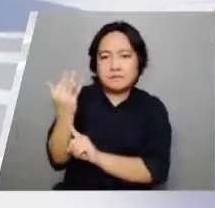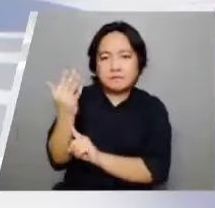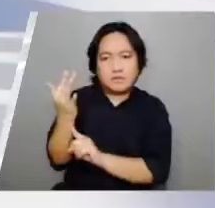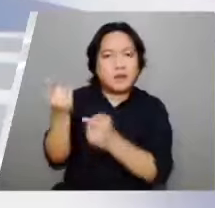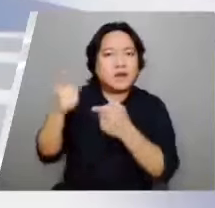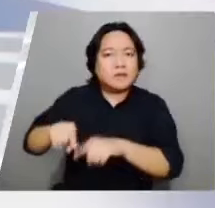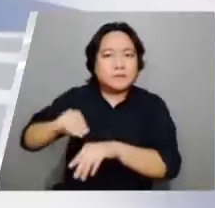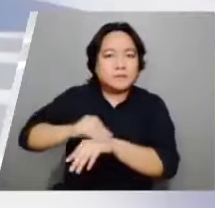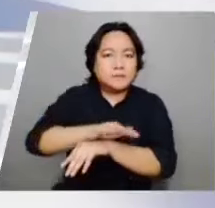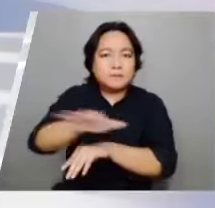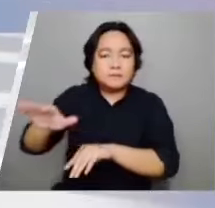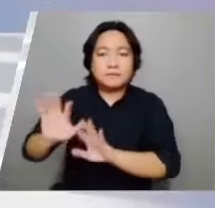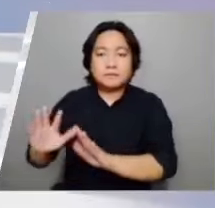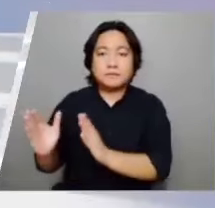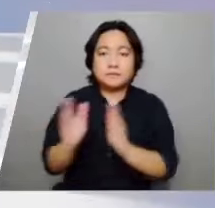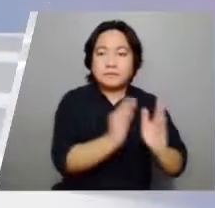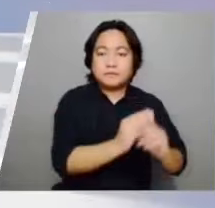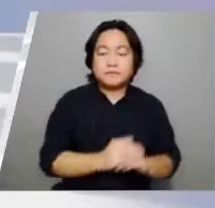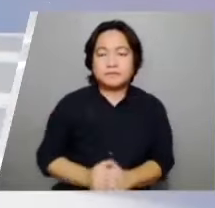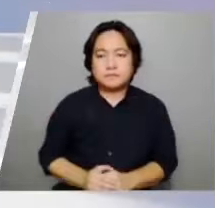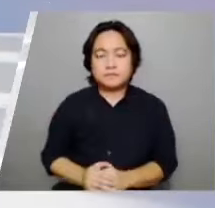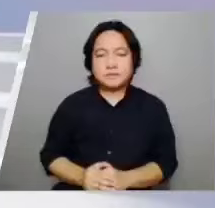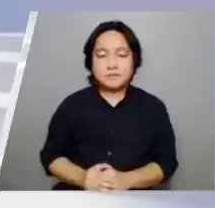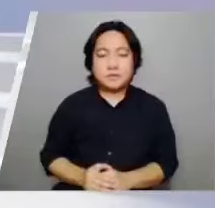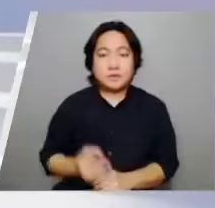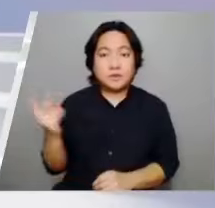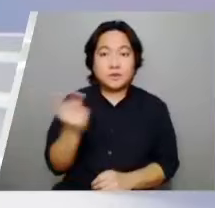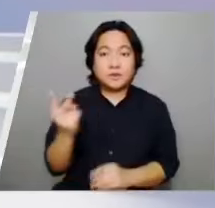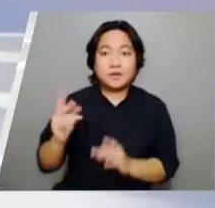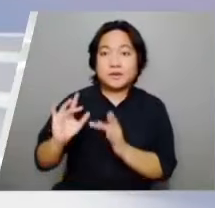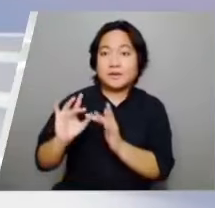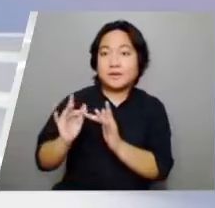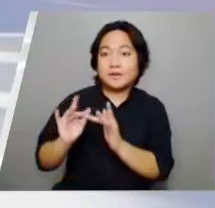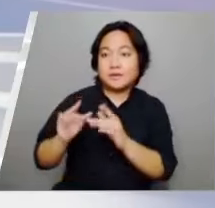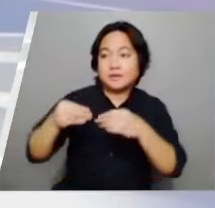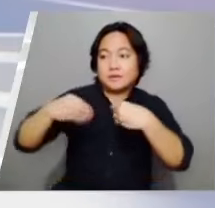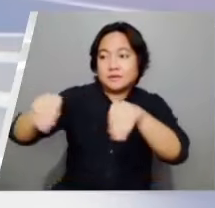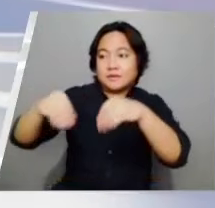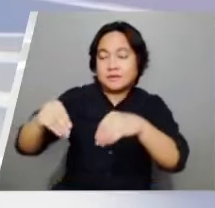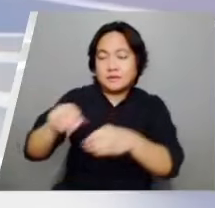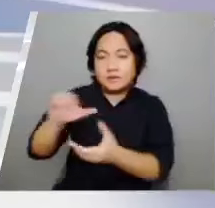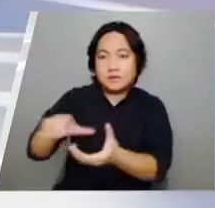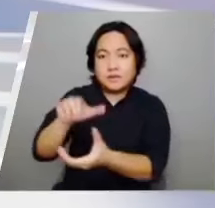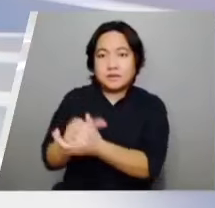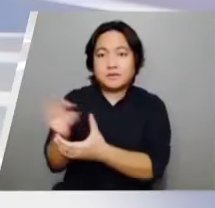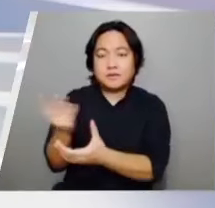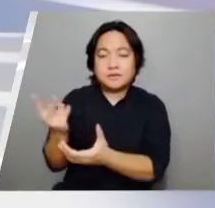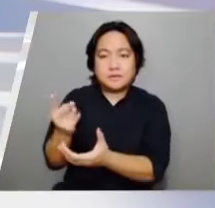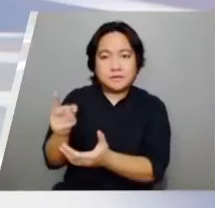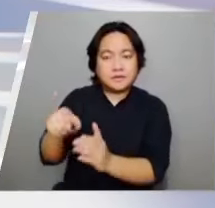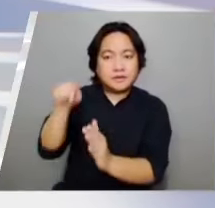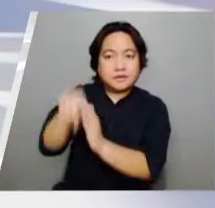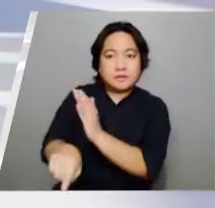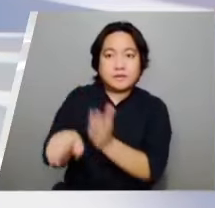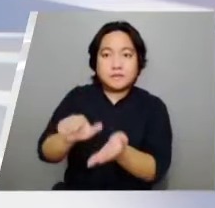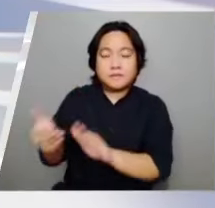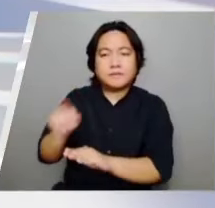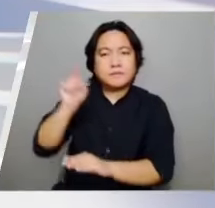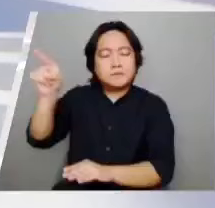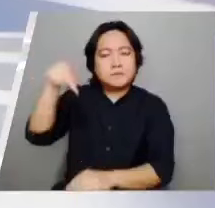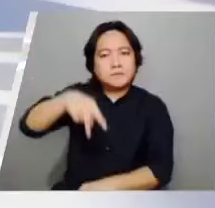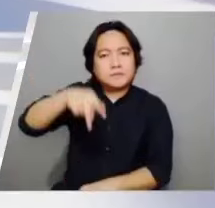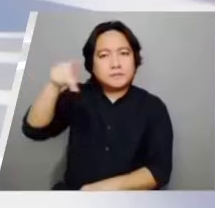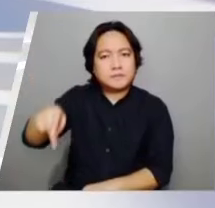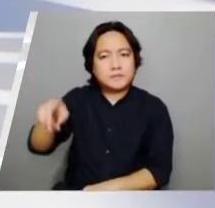6 na iba pang sangkot sa pagpatay sa mag-asawang online seller na dakip sa magkakahiwalay na operasyon sa Pampanga at Nueva Ecija. Noong nakaraang